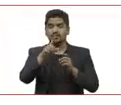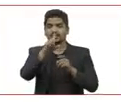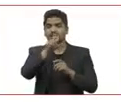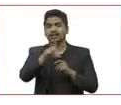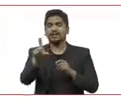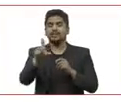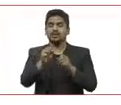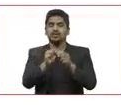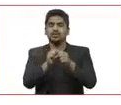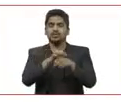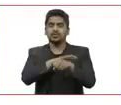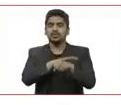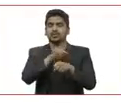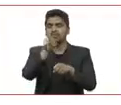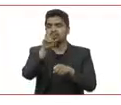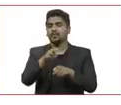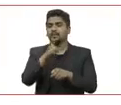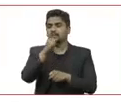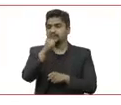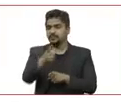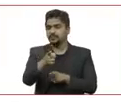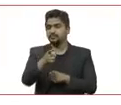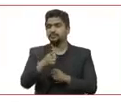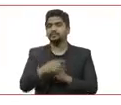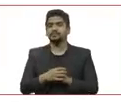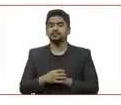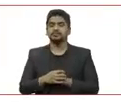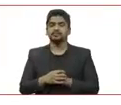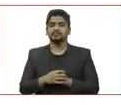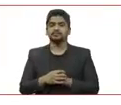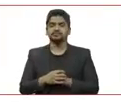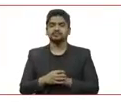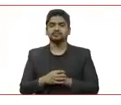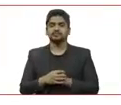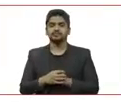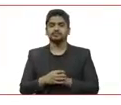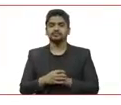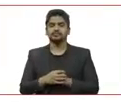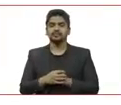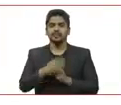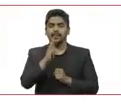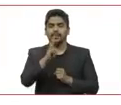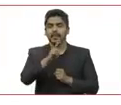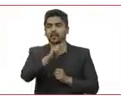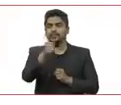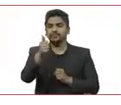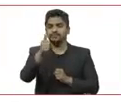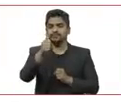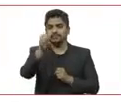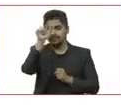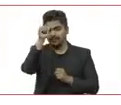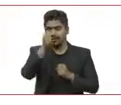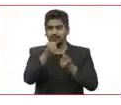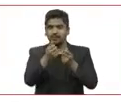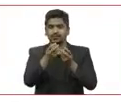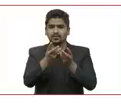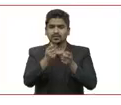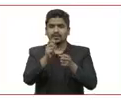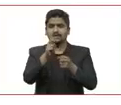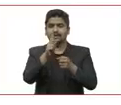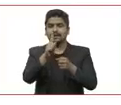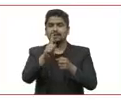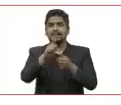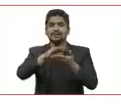भएको सङ्क्रमणको एउटा जानकारी दिन्छ। त्यसले यो चाहिँ भारतको सङ्क्रमणभन्दा झन्डै 1 महिना